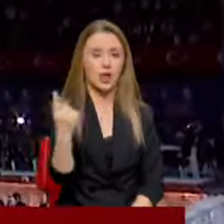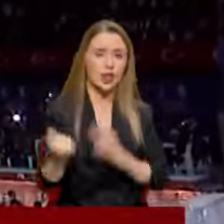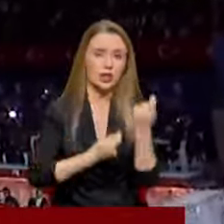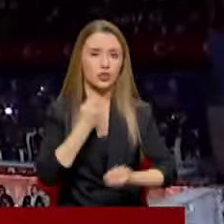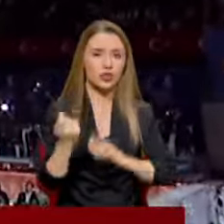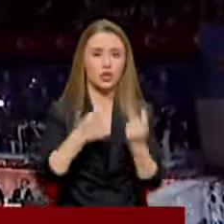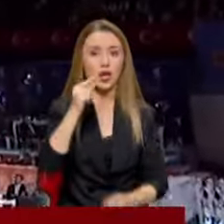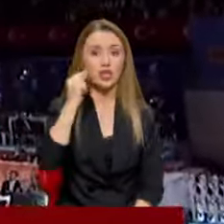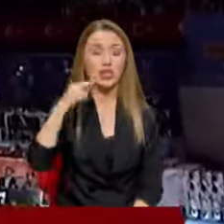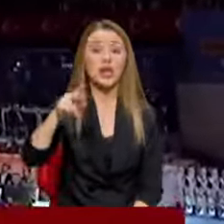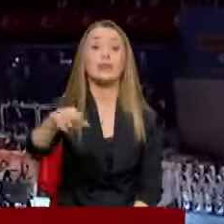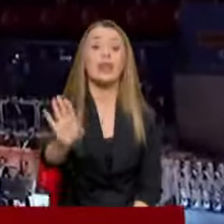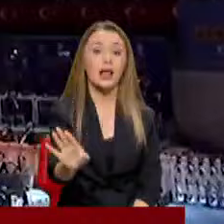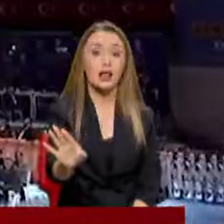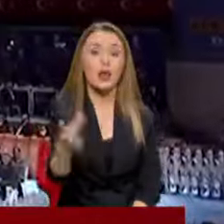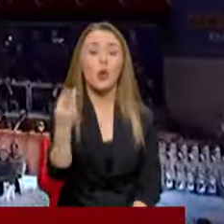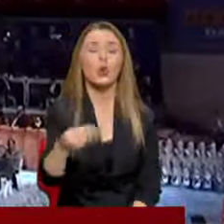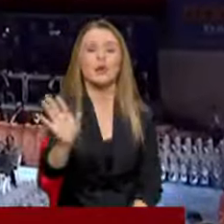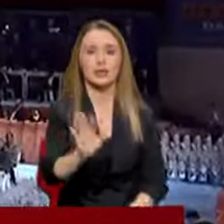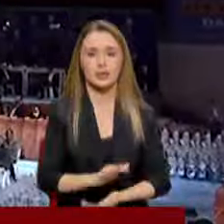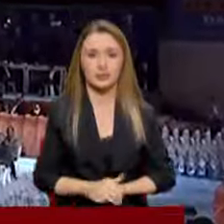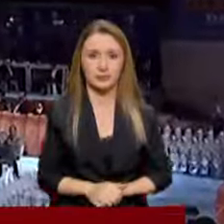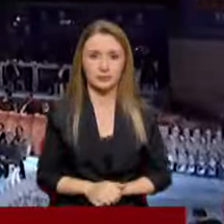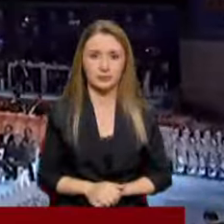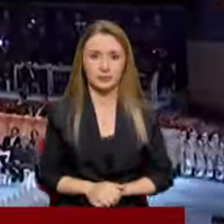olan isimler gibi değildir olmayacaktır y